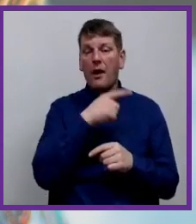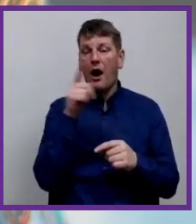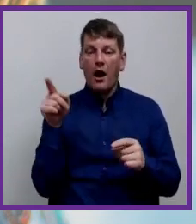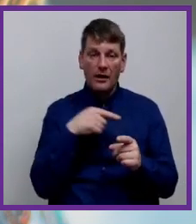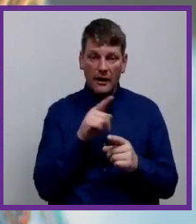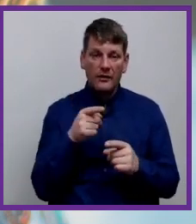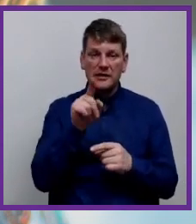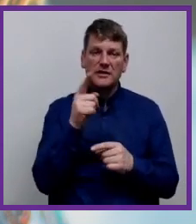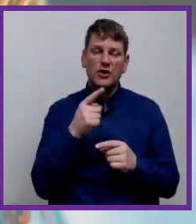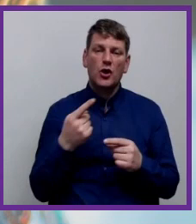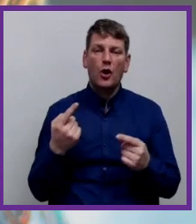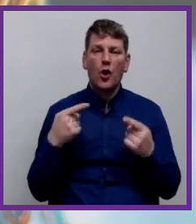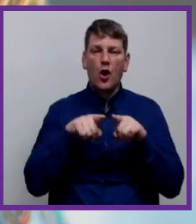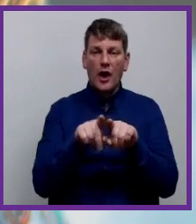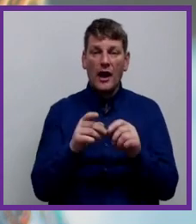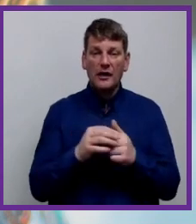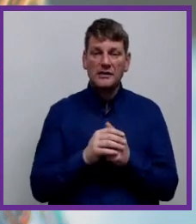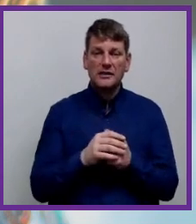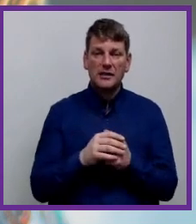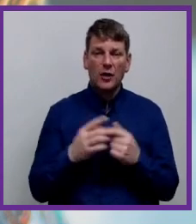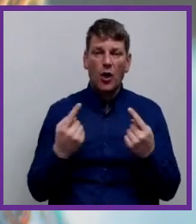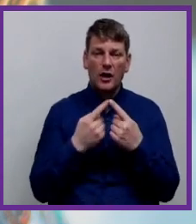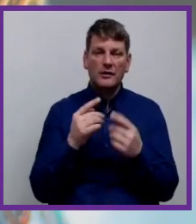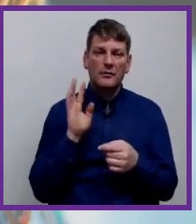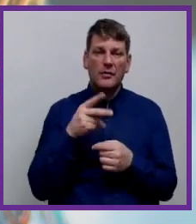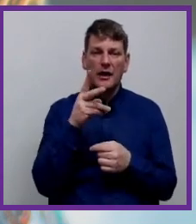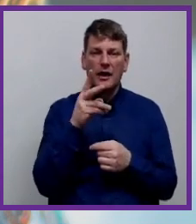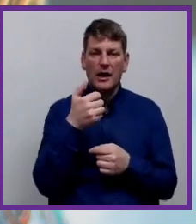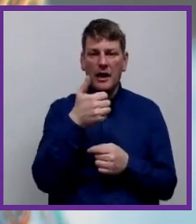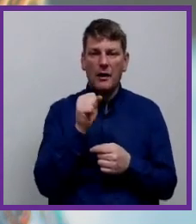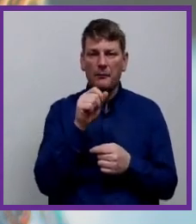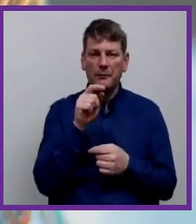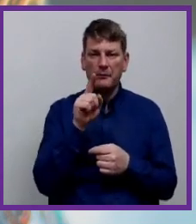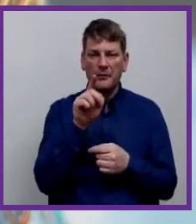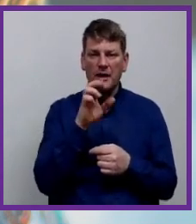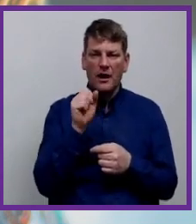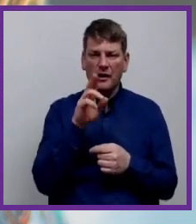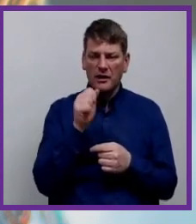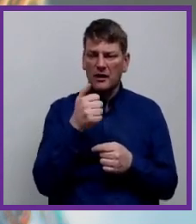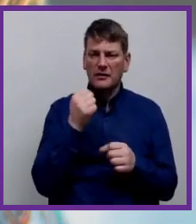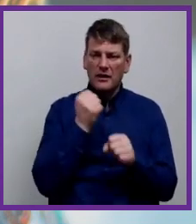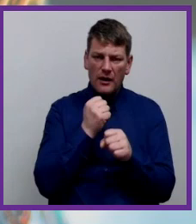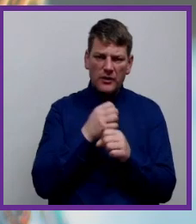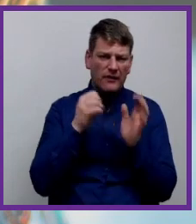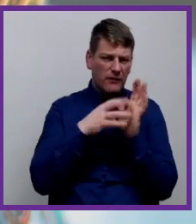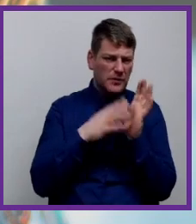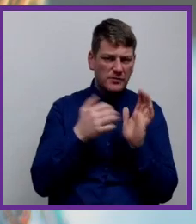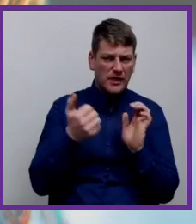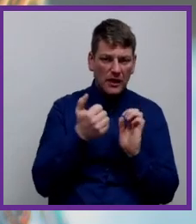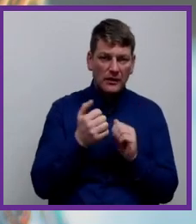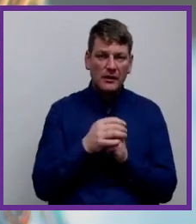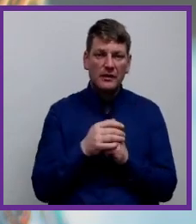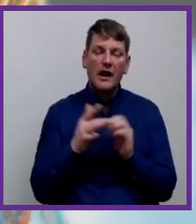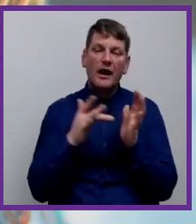tāpēc, ko es tos piemērus arī minēju, kāda bija attieksme, piemēram, par Gīna Gabrāna darbu 2000. Gadu sākumā, 90. Gadu. Respektīvi, kāda